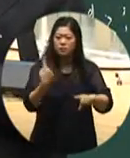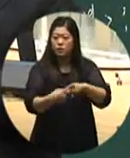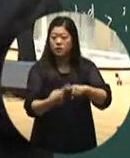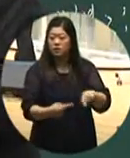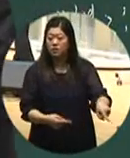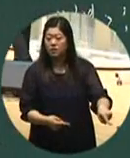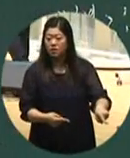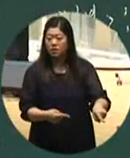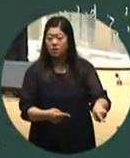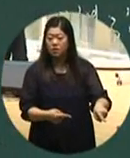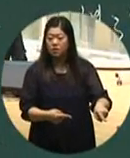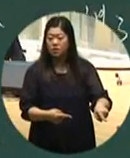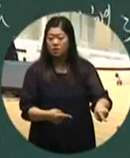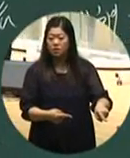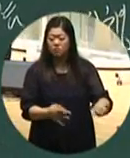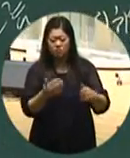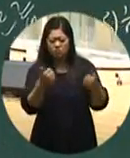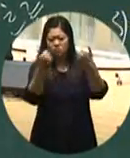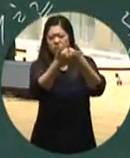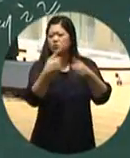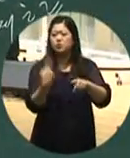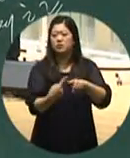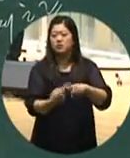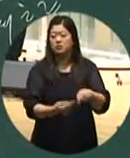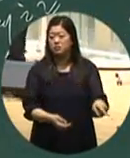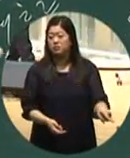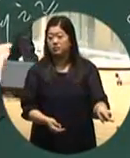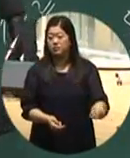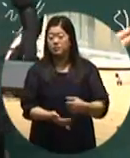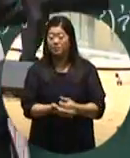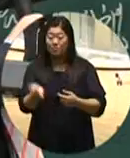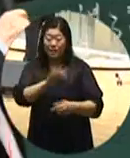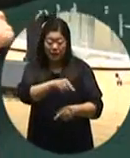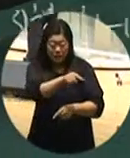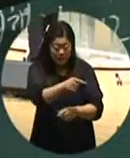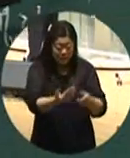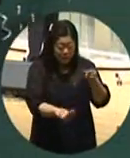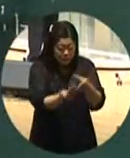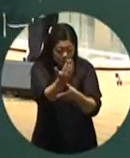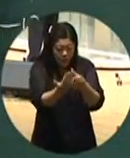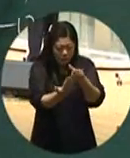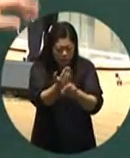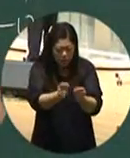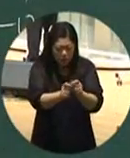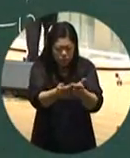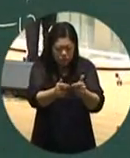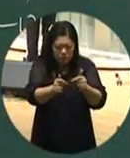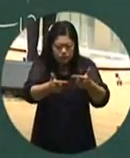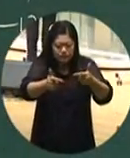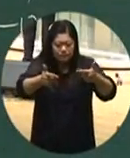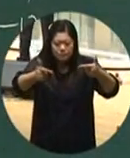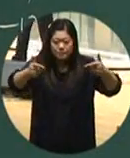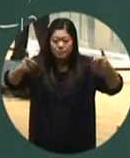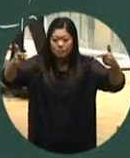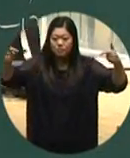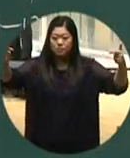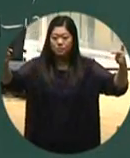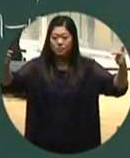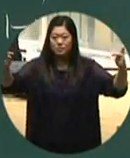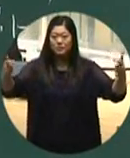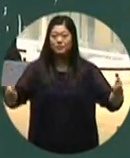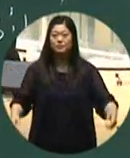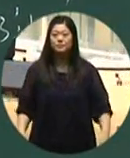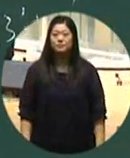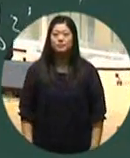breaking down the forces of idol worship. 자, 이런 문이 막 계속 열리기 시작해요. These kinds of doors would continue to open.